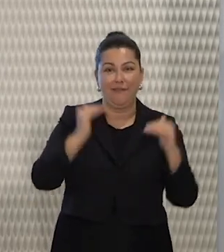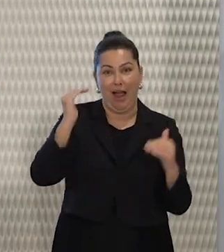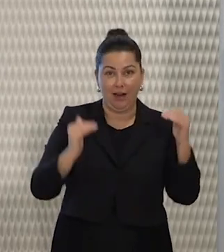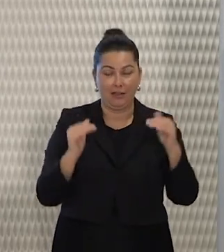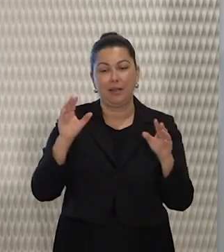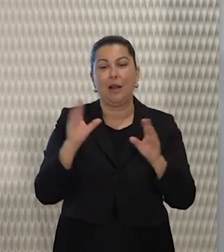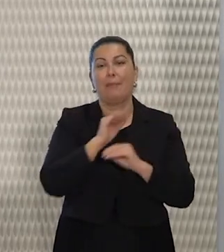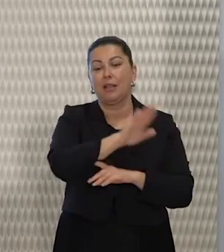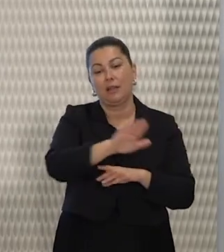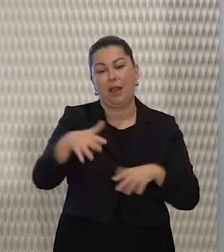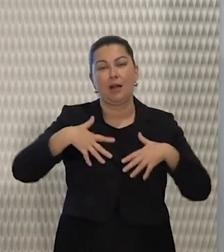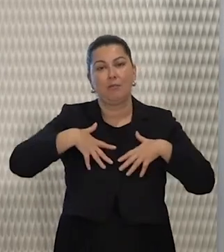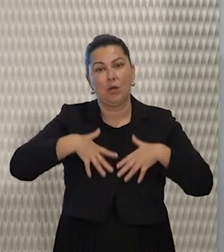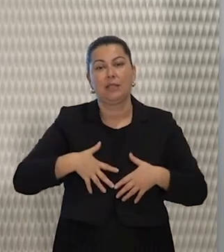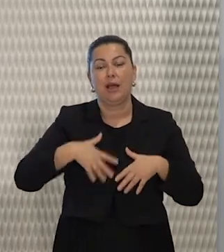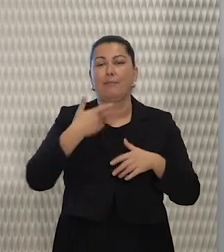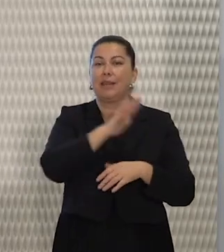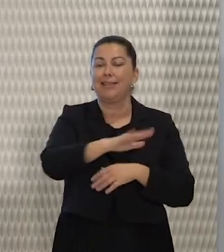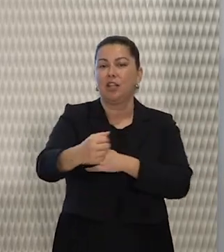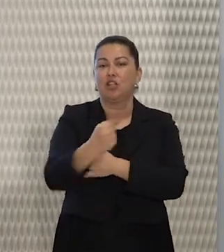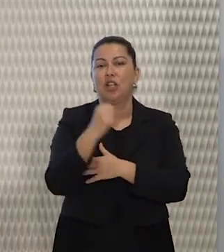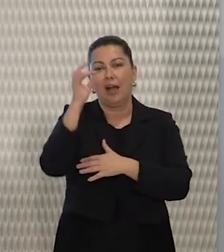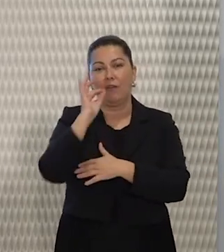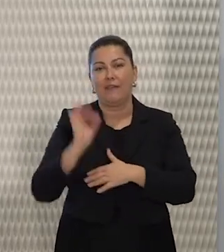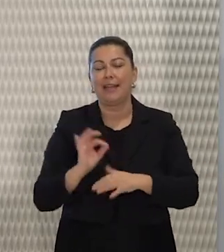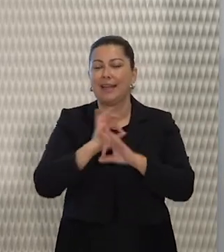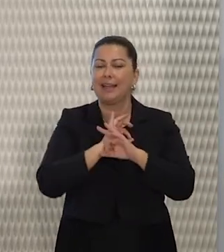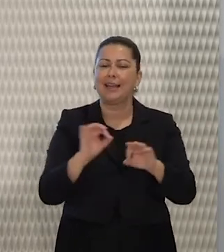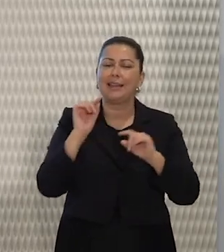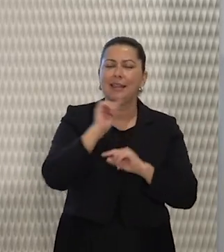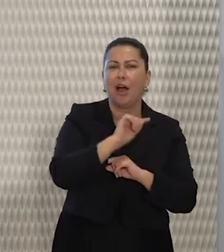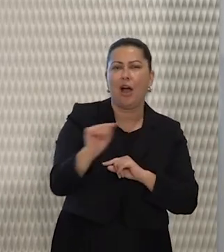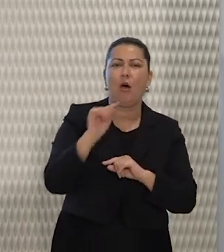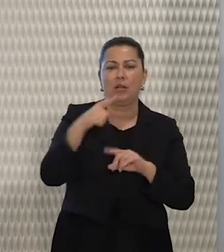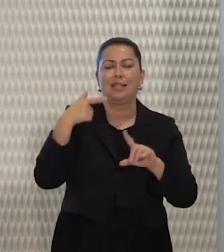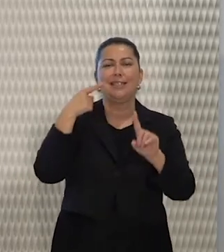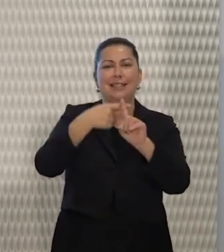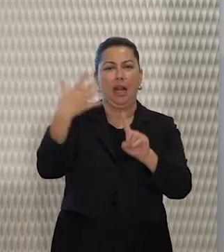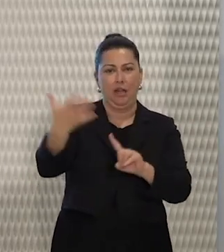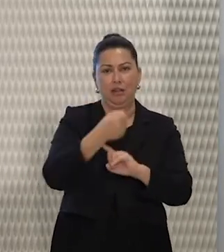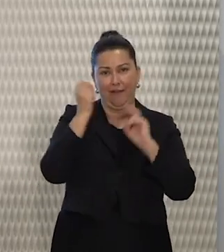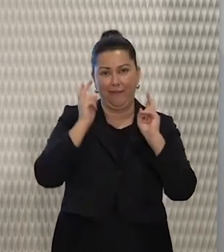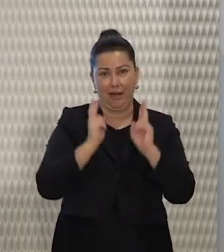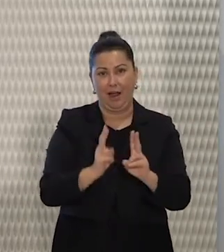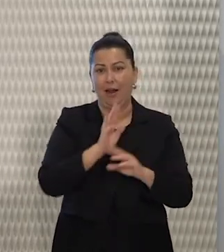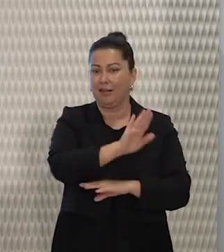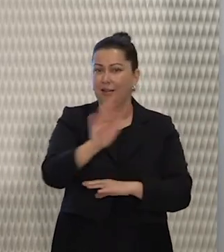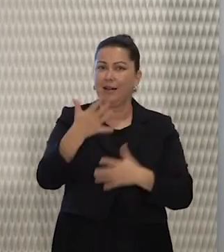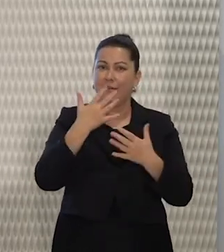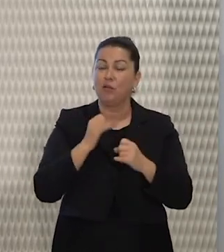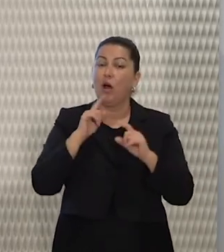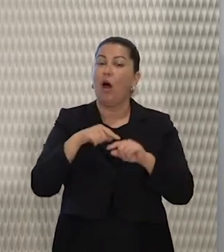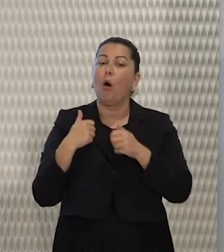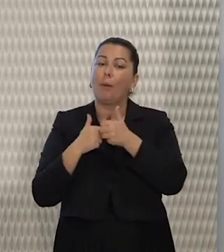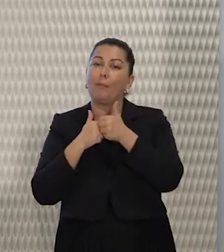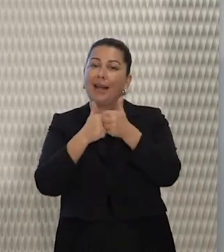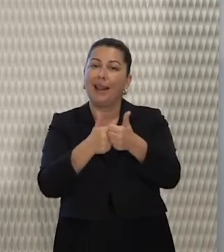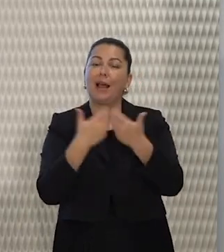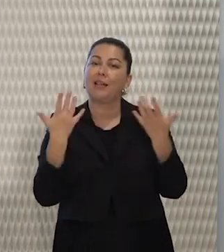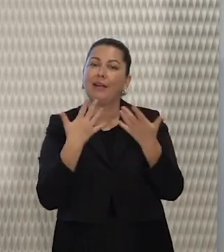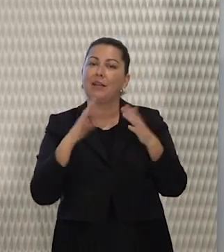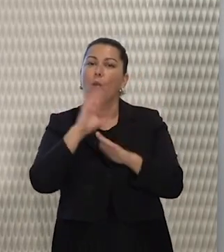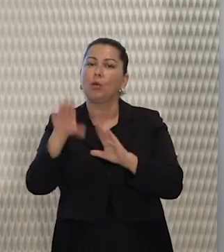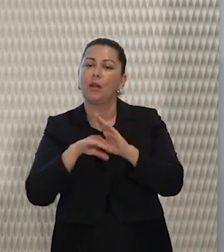mit ihren Potenzialen, mit ihren Stärken und Fähigkeiten genau dorthin zu kommen, wo sie hinkommen möchten. Wir begleiten die Unternehmen